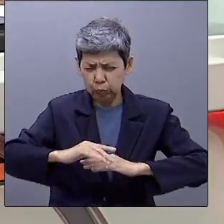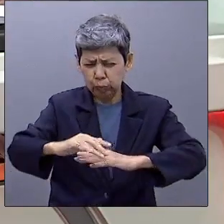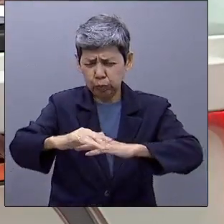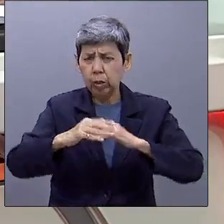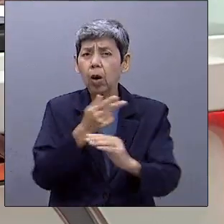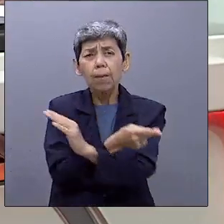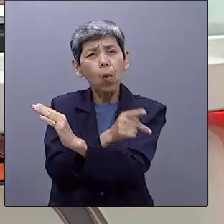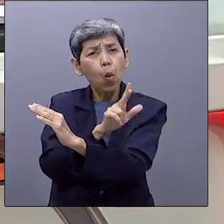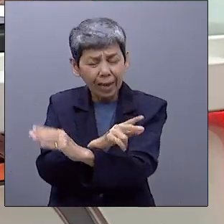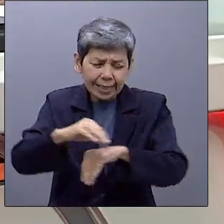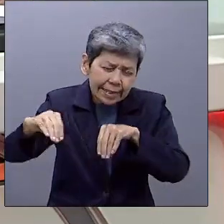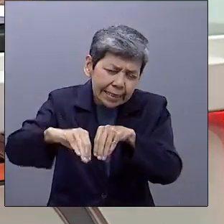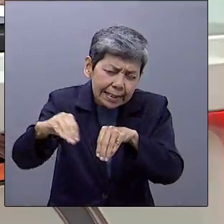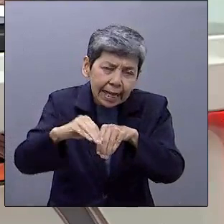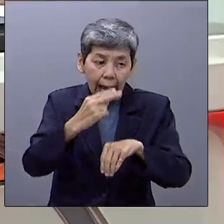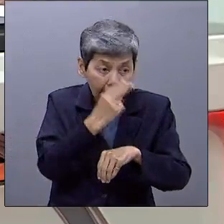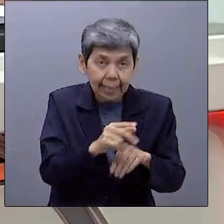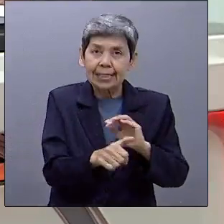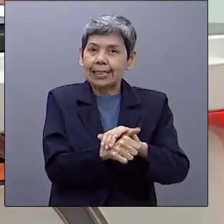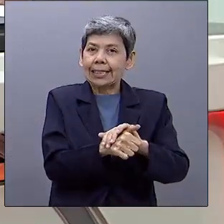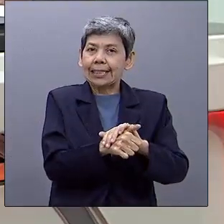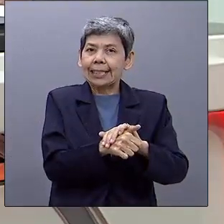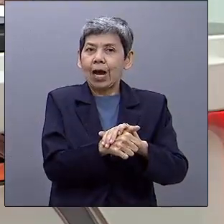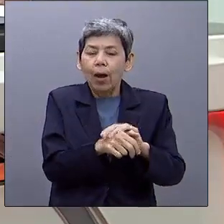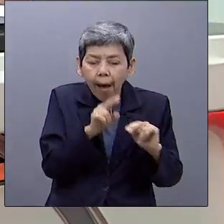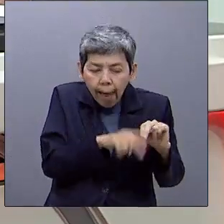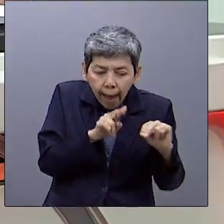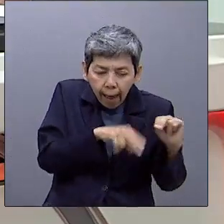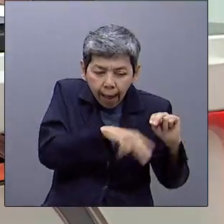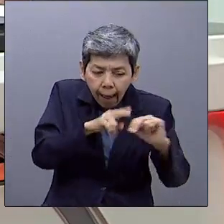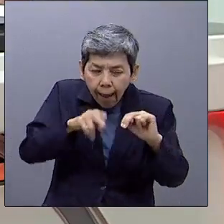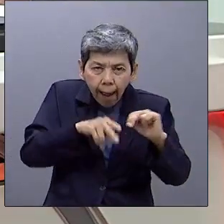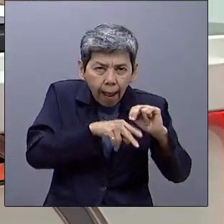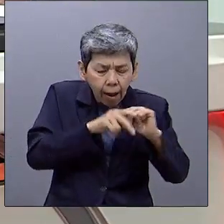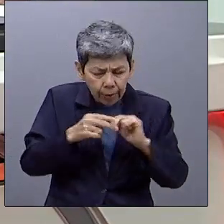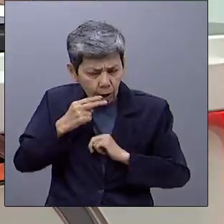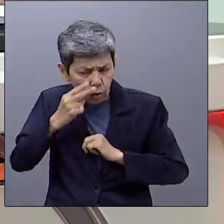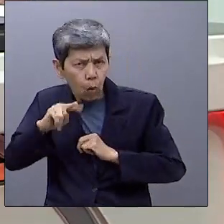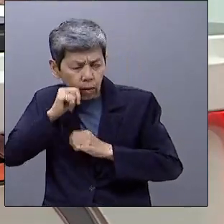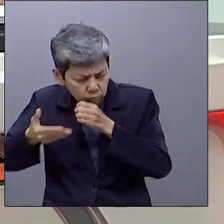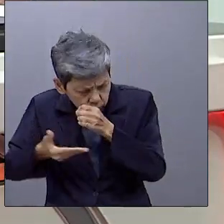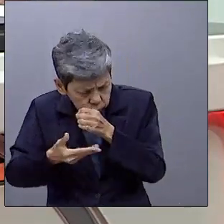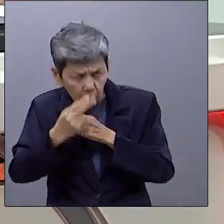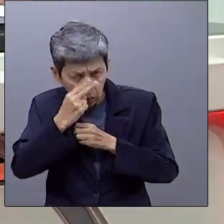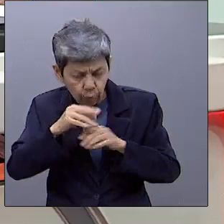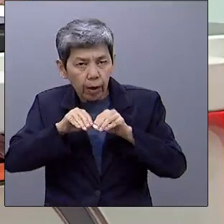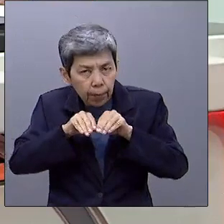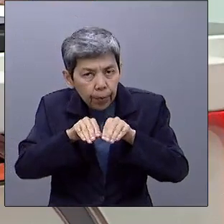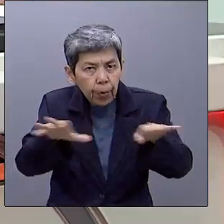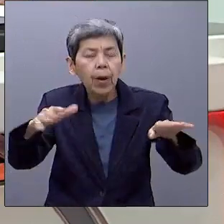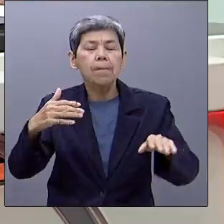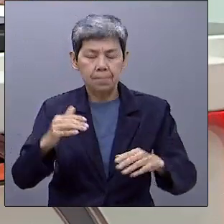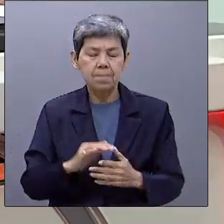ภูเก็ตใกล้เคียงกับจุดที่พบว่ามีเต่ามะเฟืองขึ้นมาวางไข่นะคะจะนำไปตรวจพิสูจน์เพราะมีการเผยแพร่ข้อมูลที่